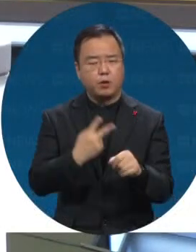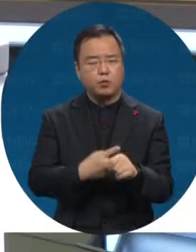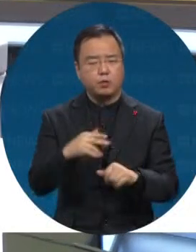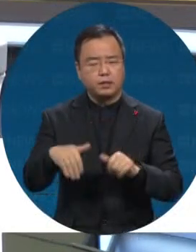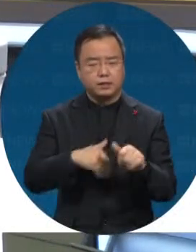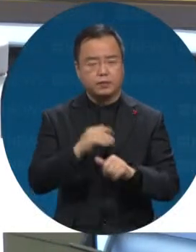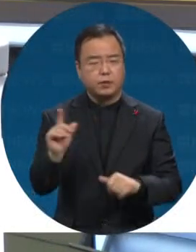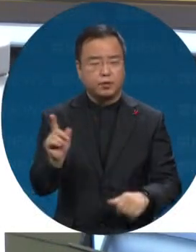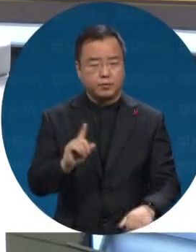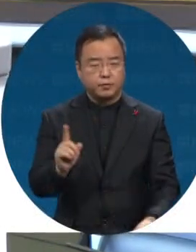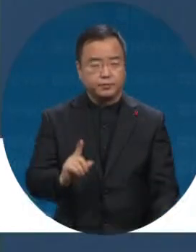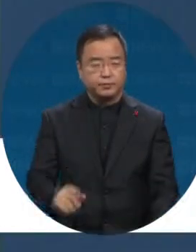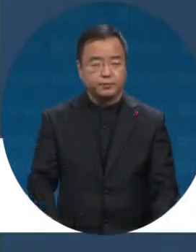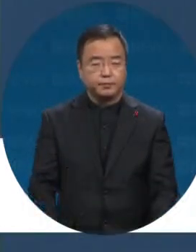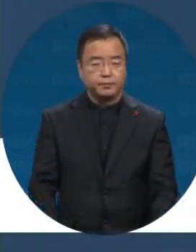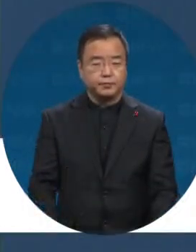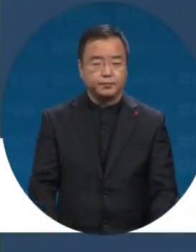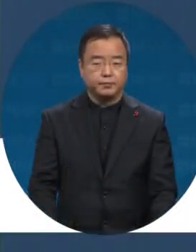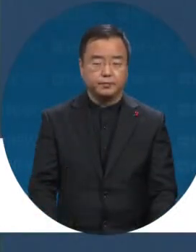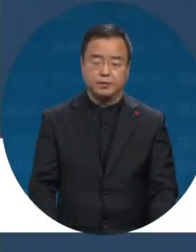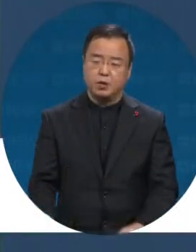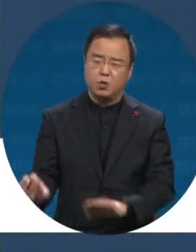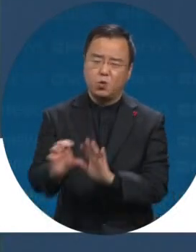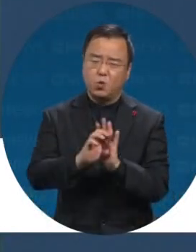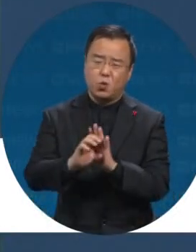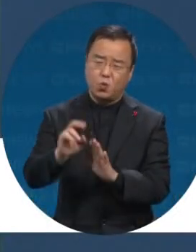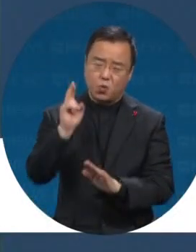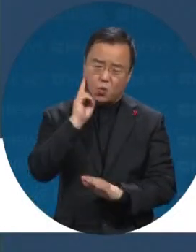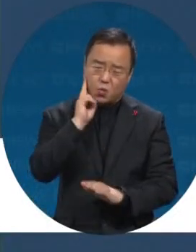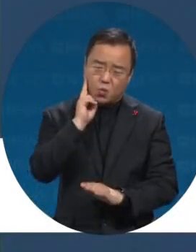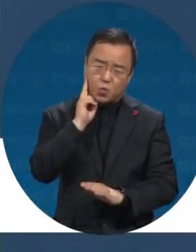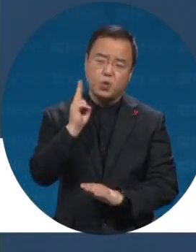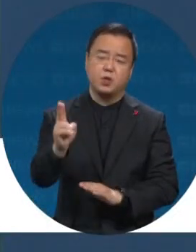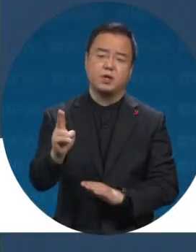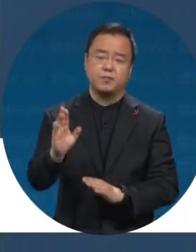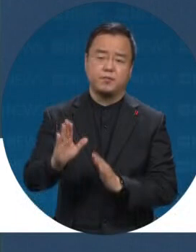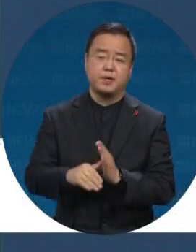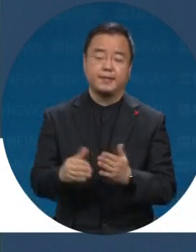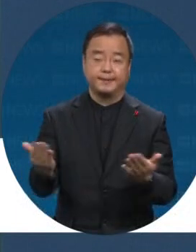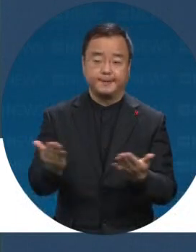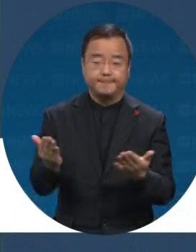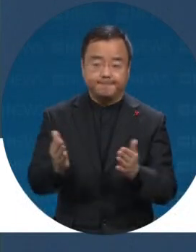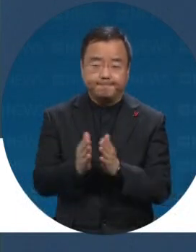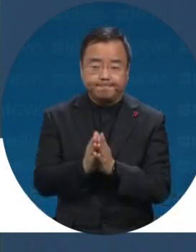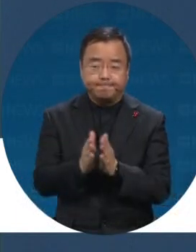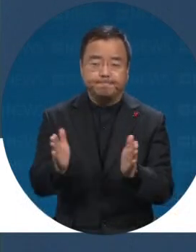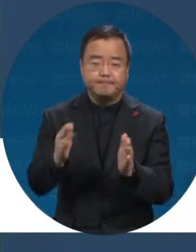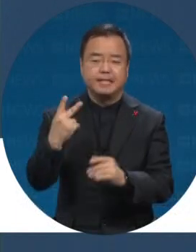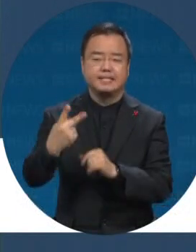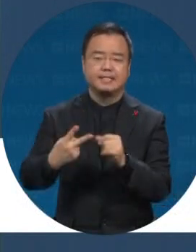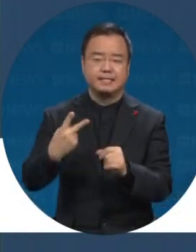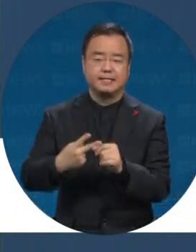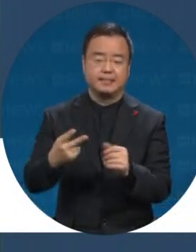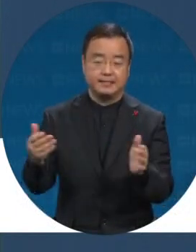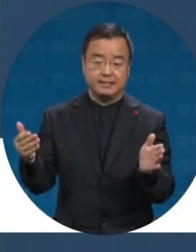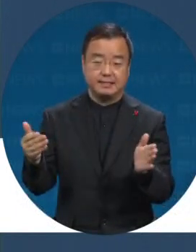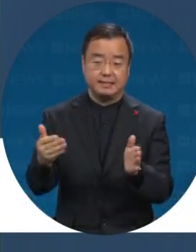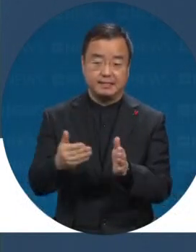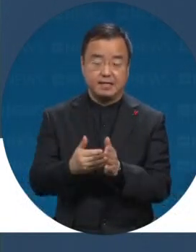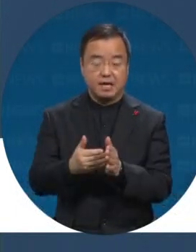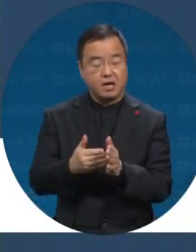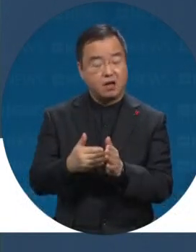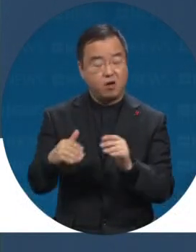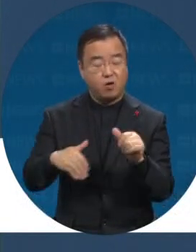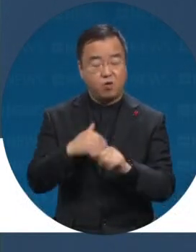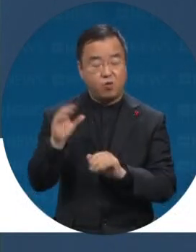진단하십니까네 코로나가 한창 심할 때 임기도 시작해 가지고 이렇게 인디 인연을 끝나는 순간까지도 코로나가